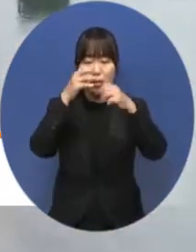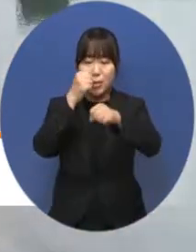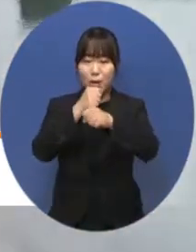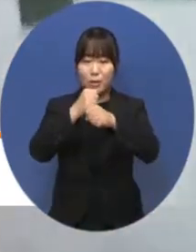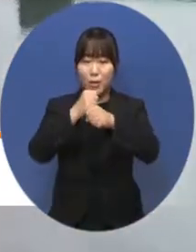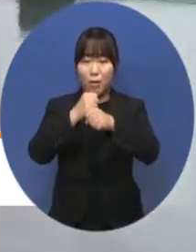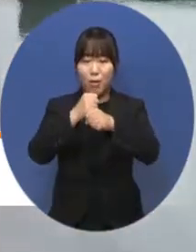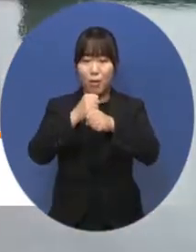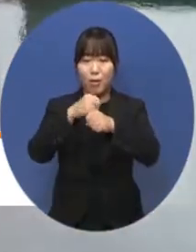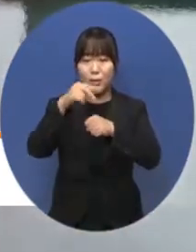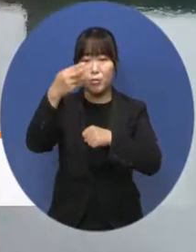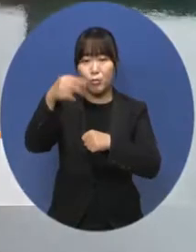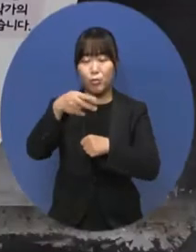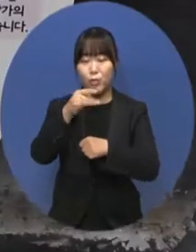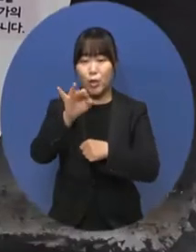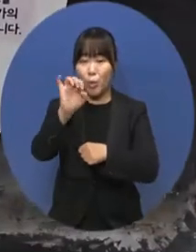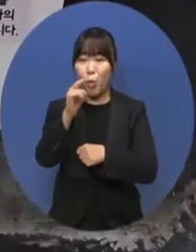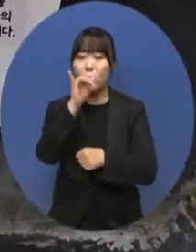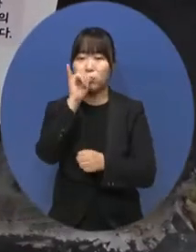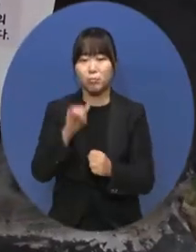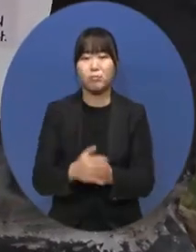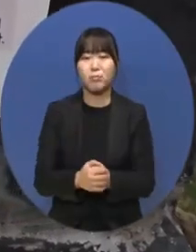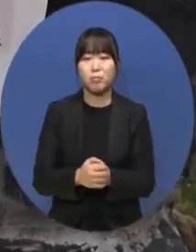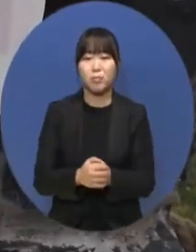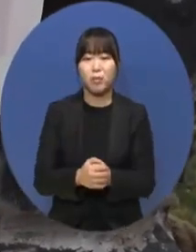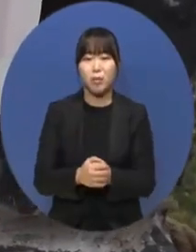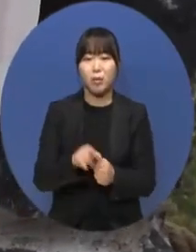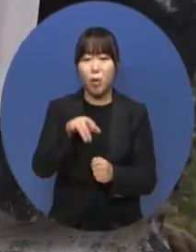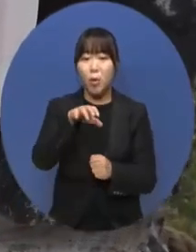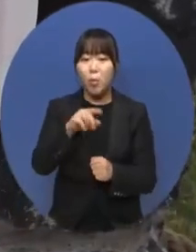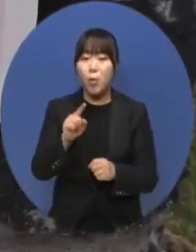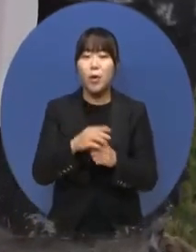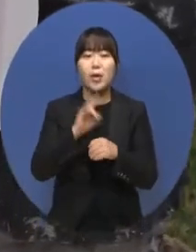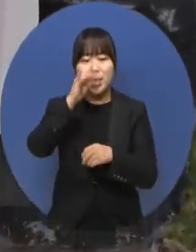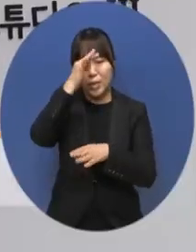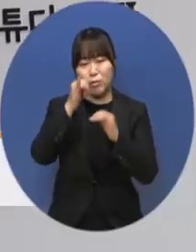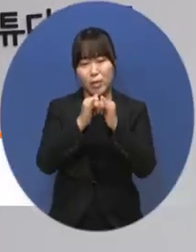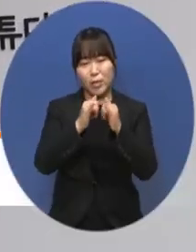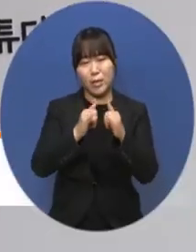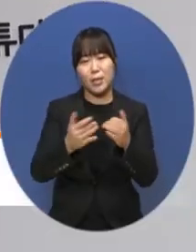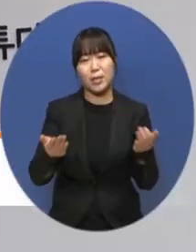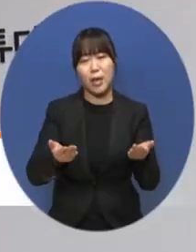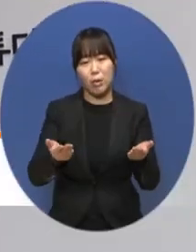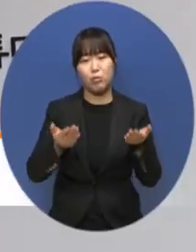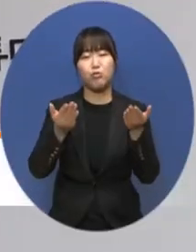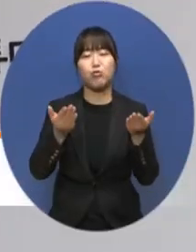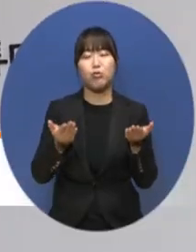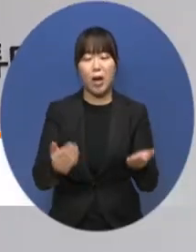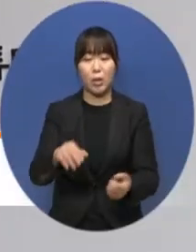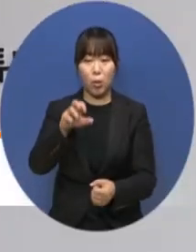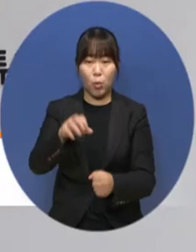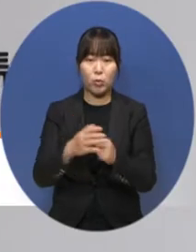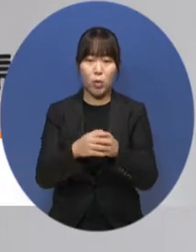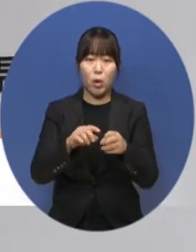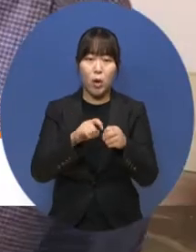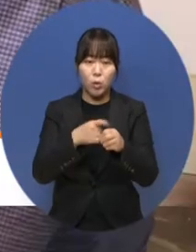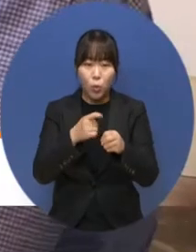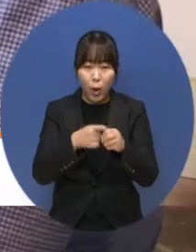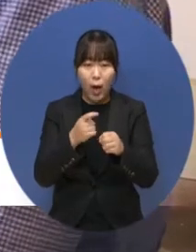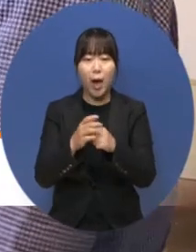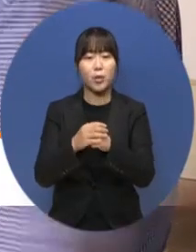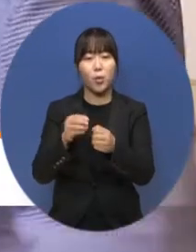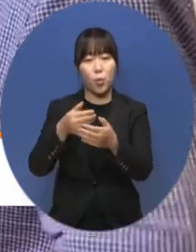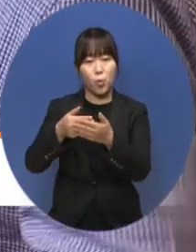스튜디오가 줄지어 있습니다. 창작 스튜디오는 예술인의 작업 휴게 공간으로 조각동,